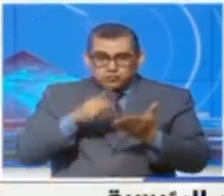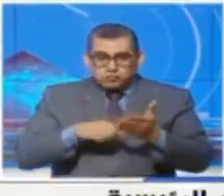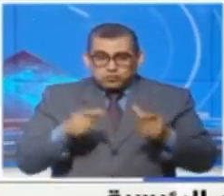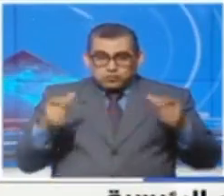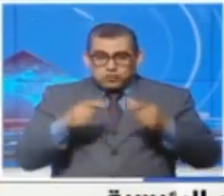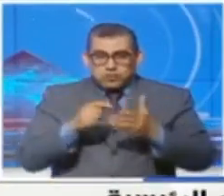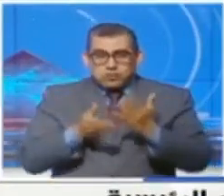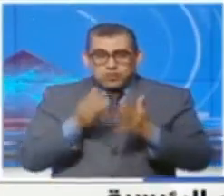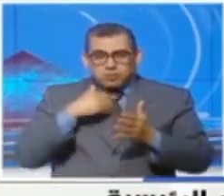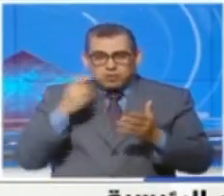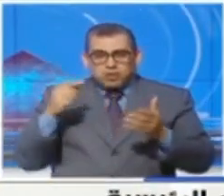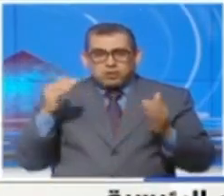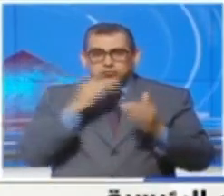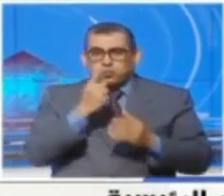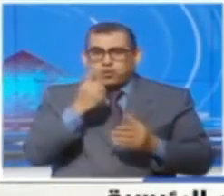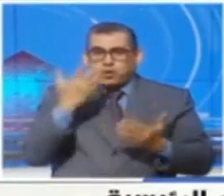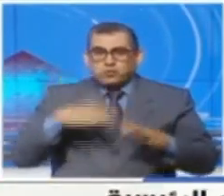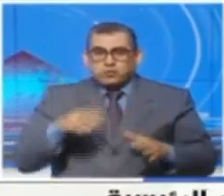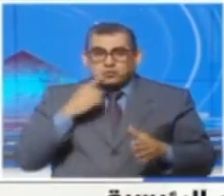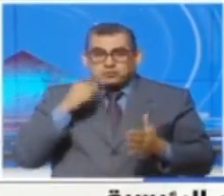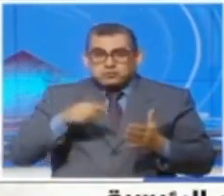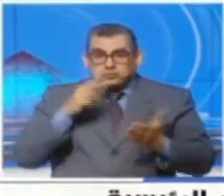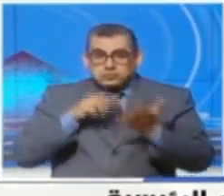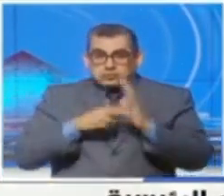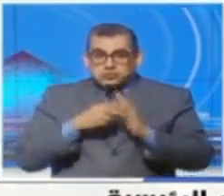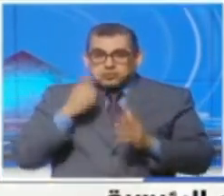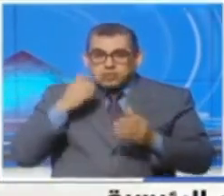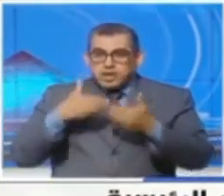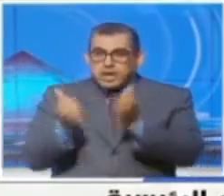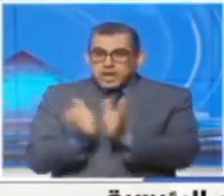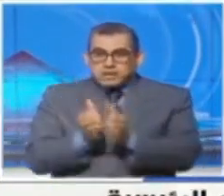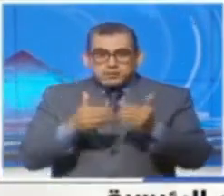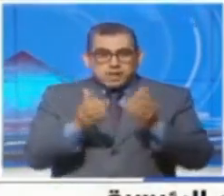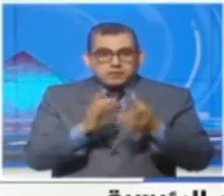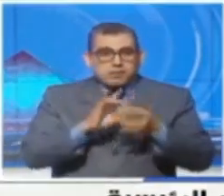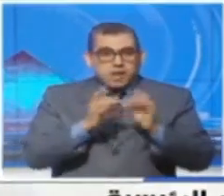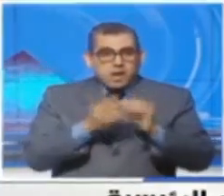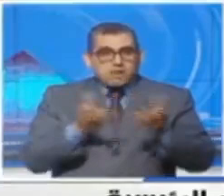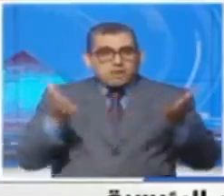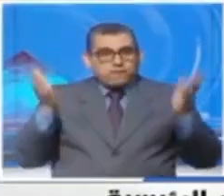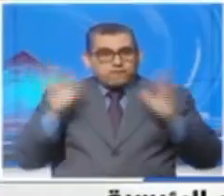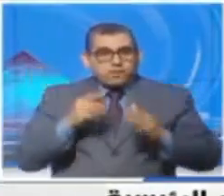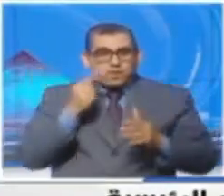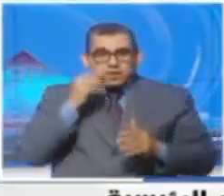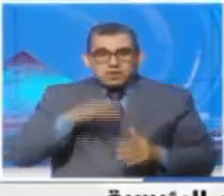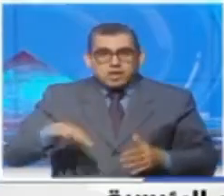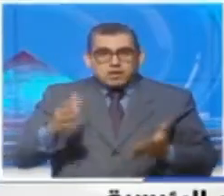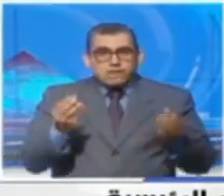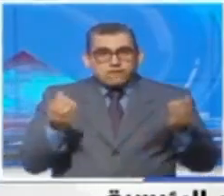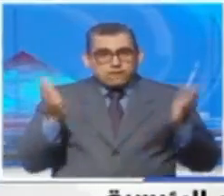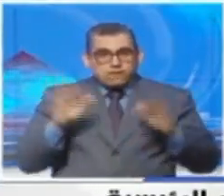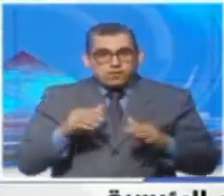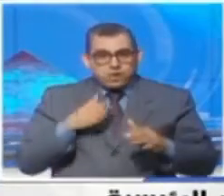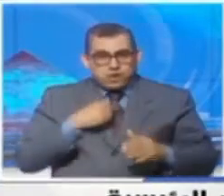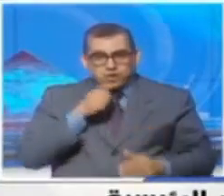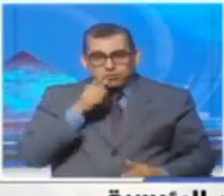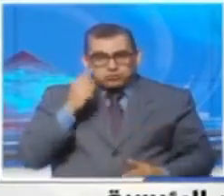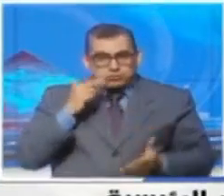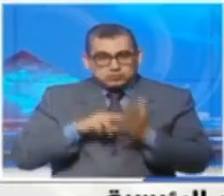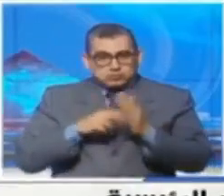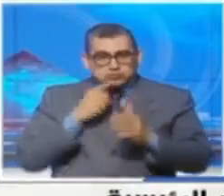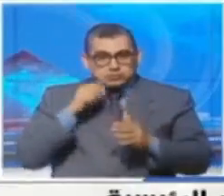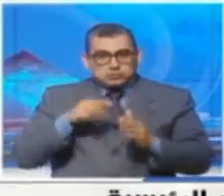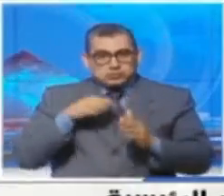ياخده في جلسة كان خلص في جلسة، بس أنت بتكلم أحزاب كتير وجمعيات وناس فأنا بس رأيي الناس تصبر.